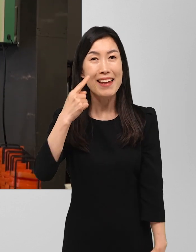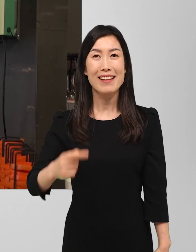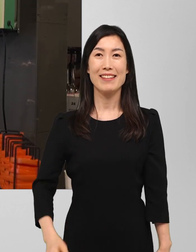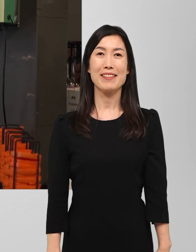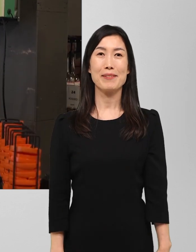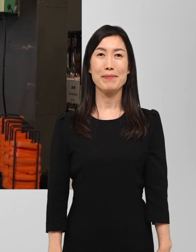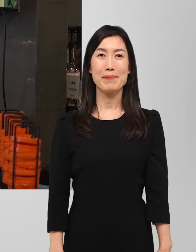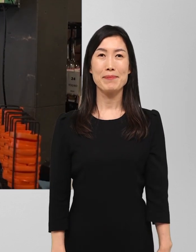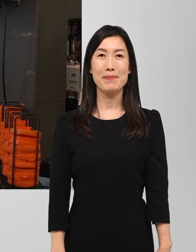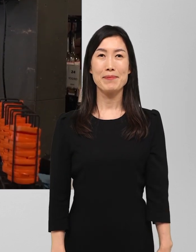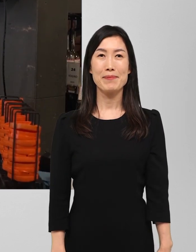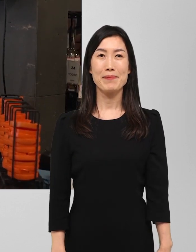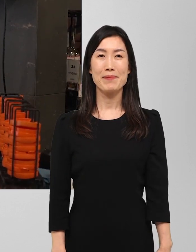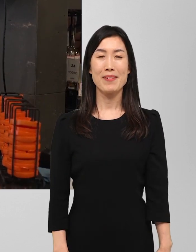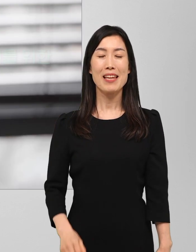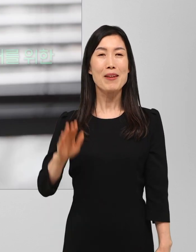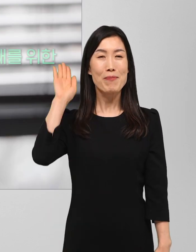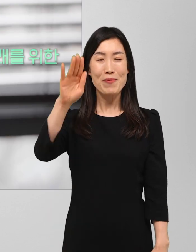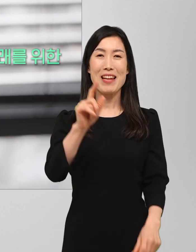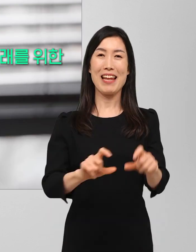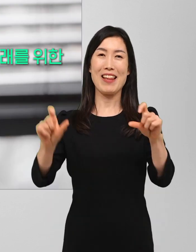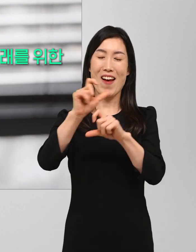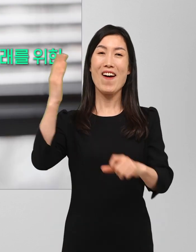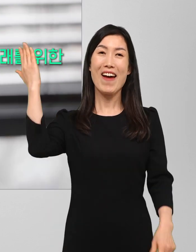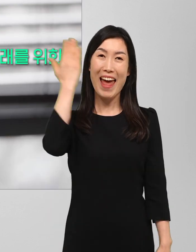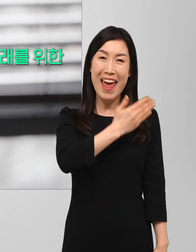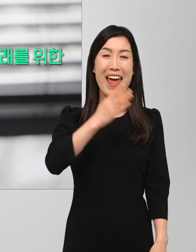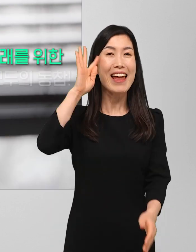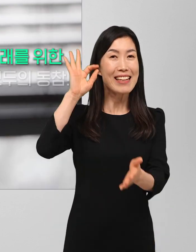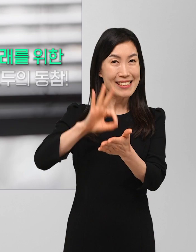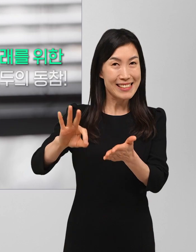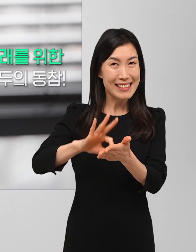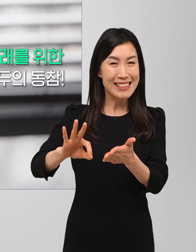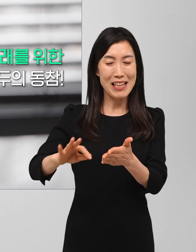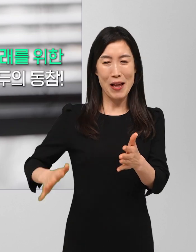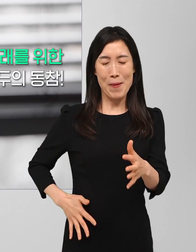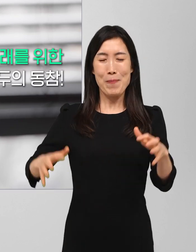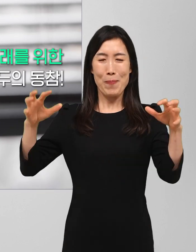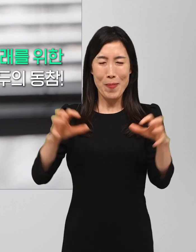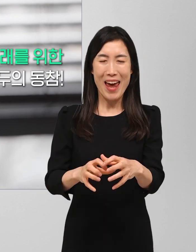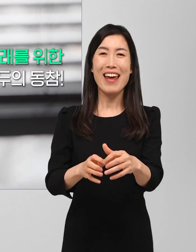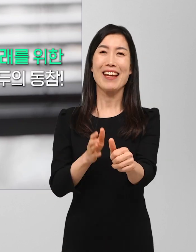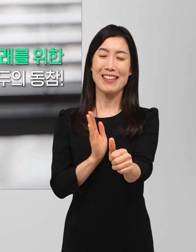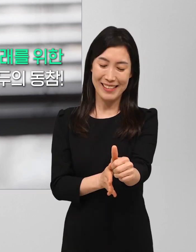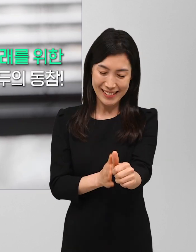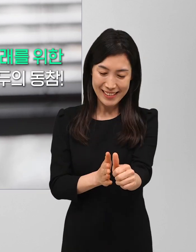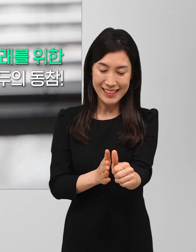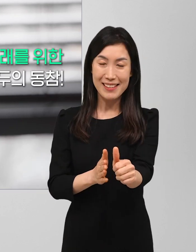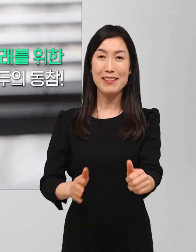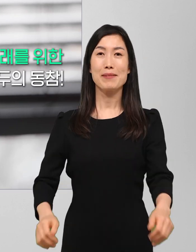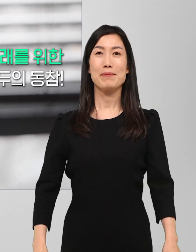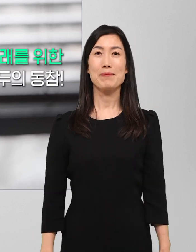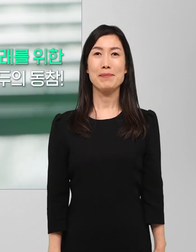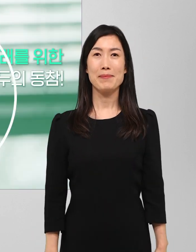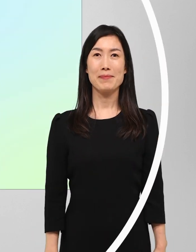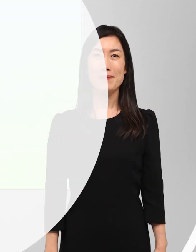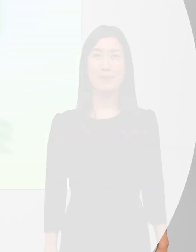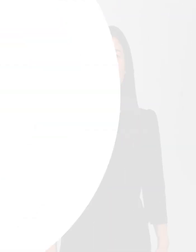컵 사용 줄이기부터 시작해 볼까요? 더 나은 미래를 만드는데 우리 모두의 동참이 꼭 필요합니다.